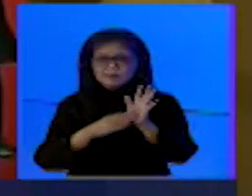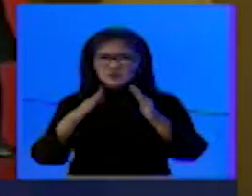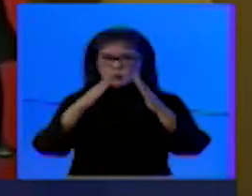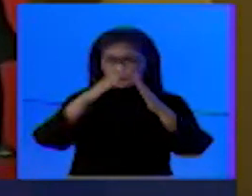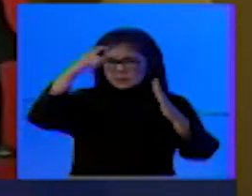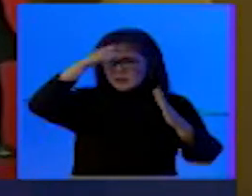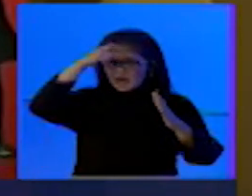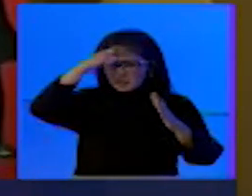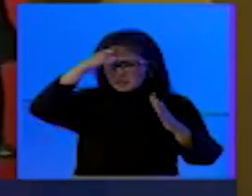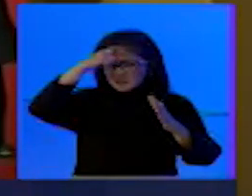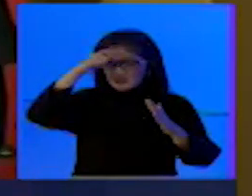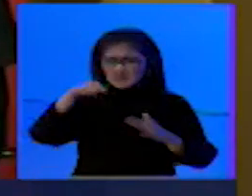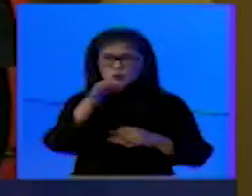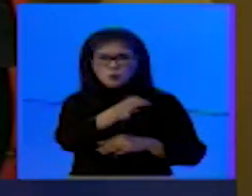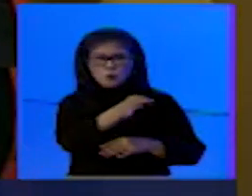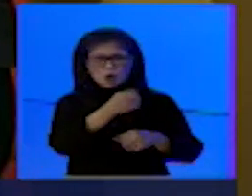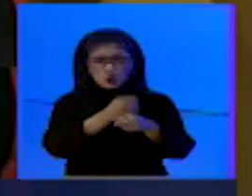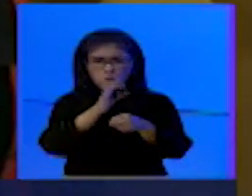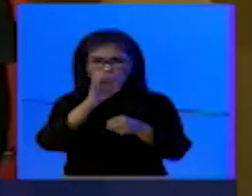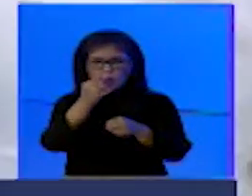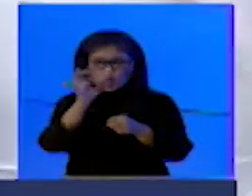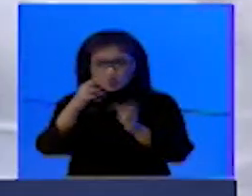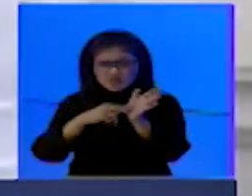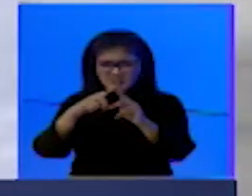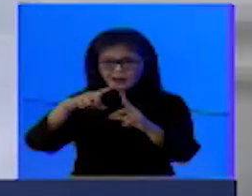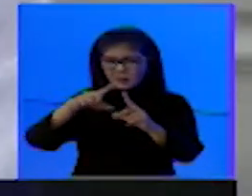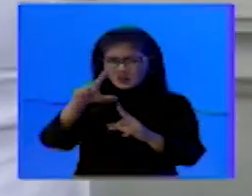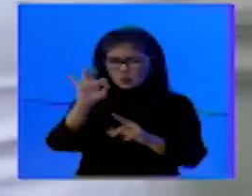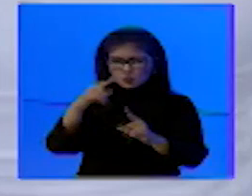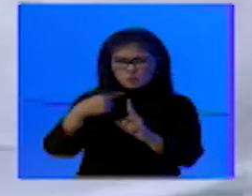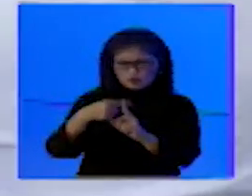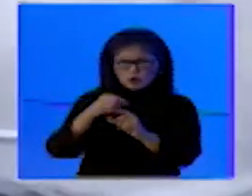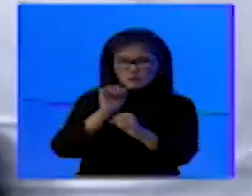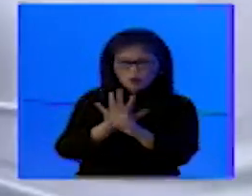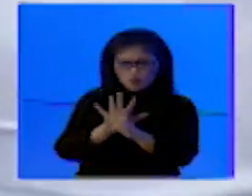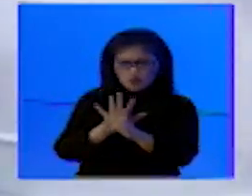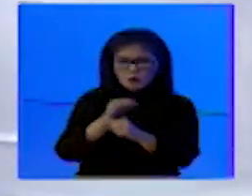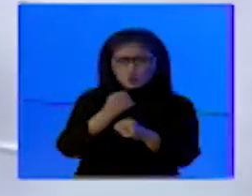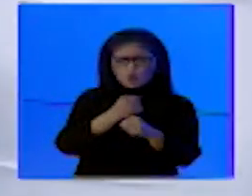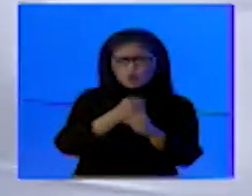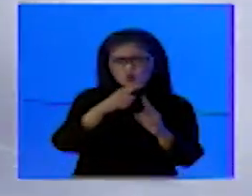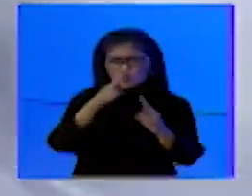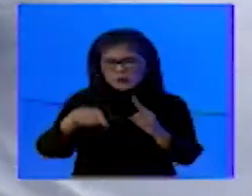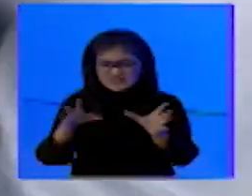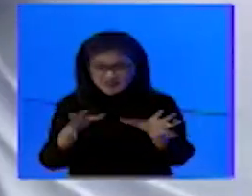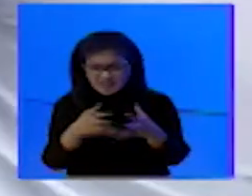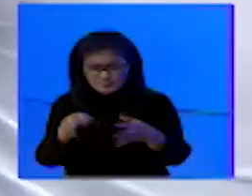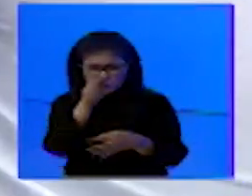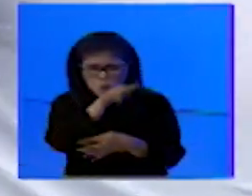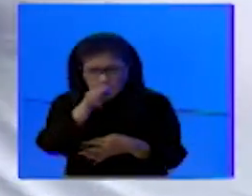Alois Sabu Kota Gorontalo hasilnya positif. Tim gugus tugas akan mengambil langkah selanjutnya seperti tracing karena